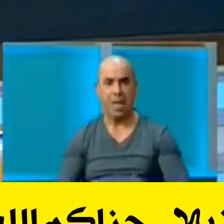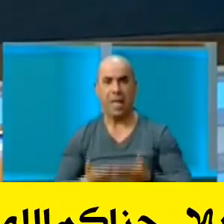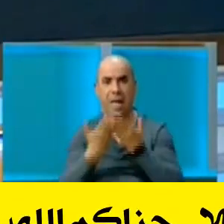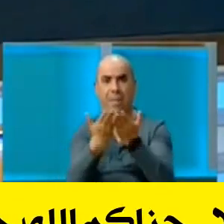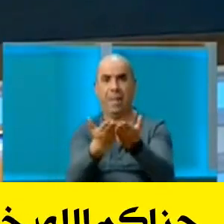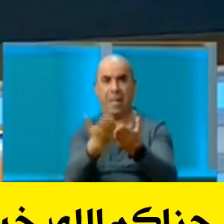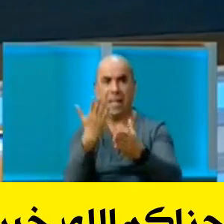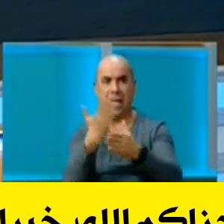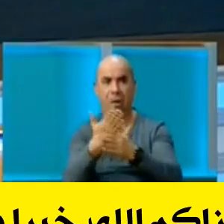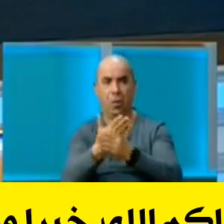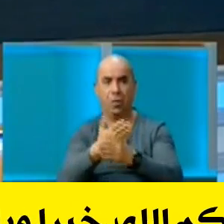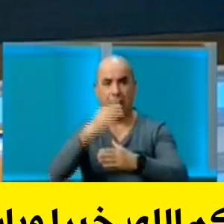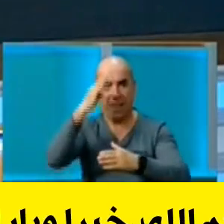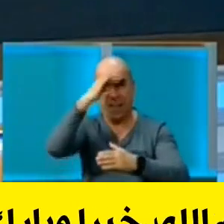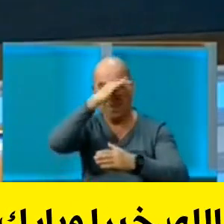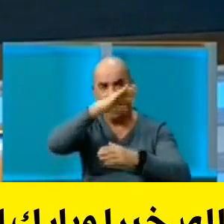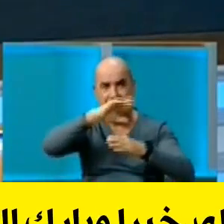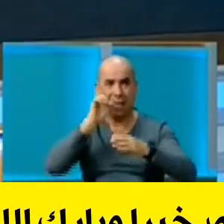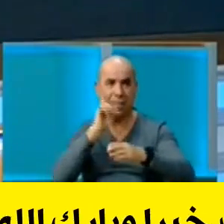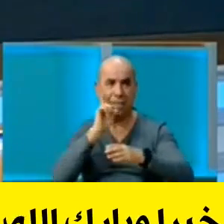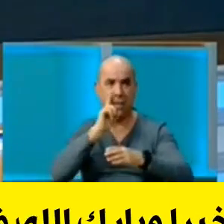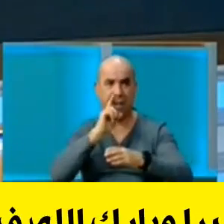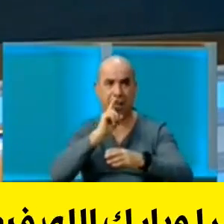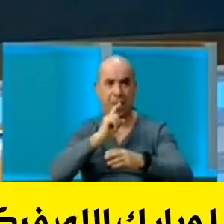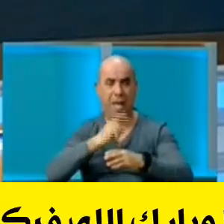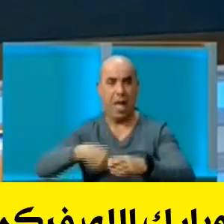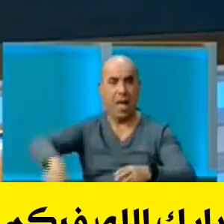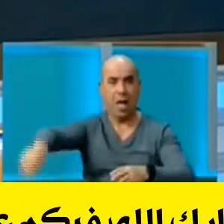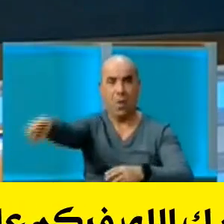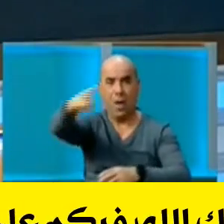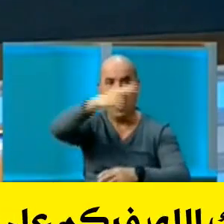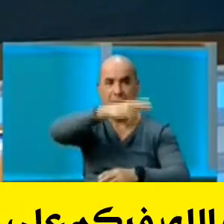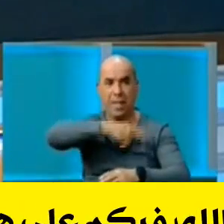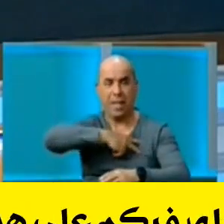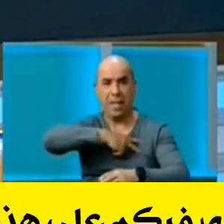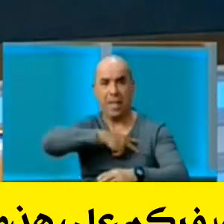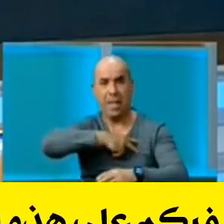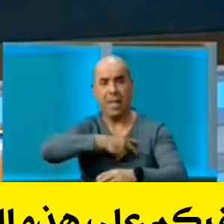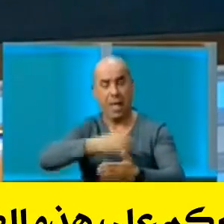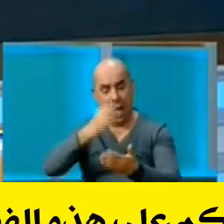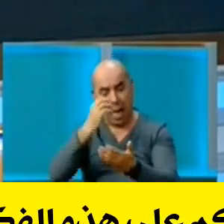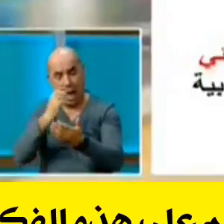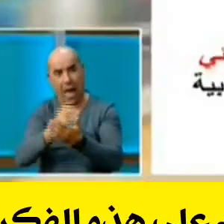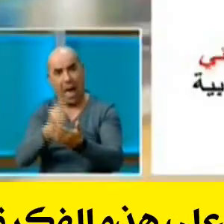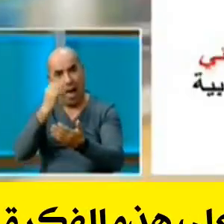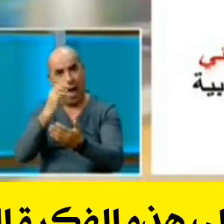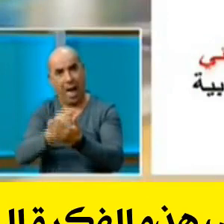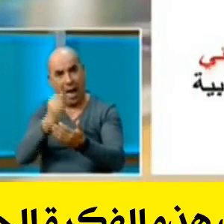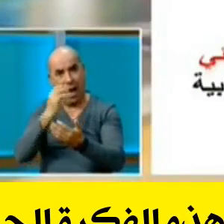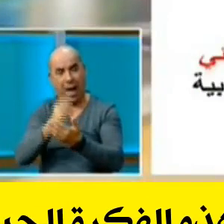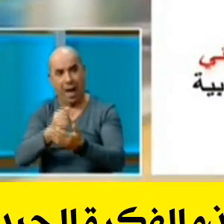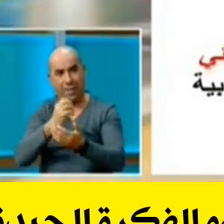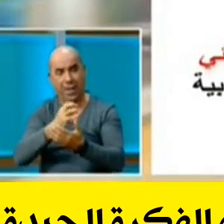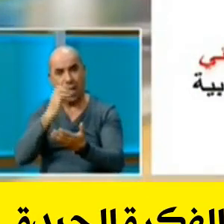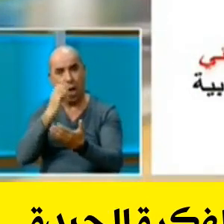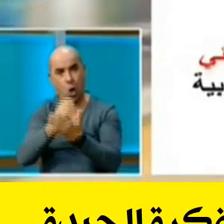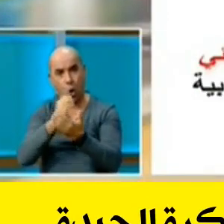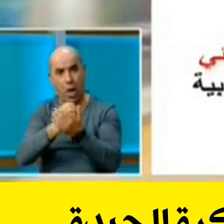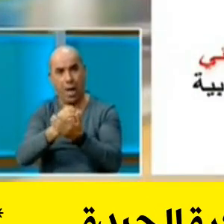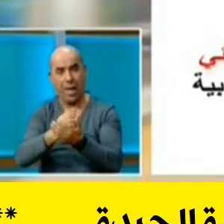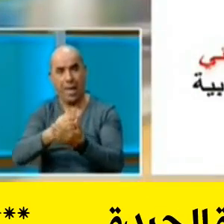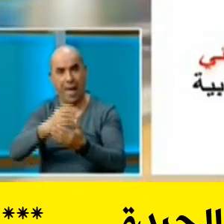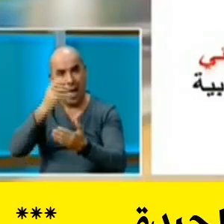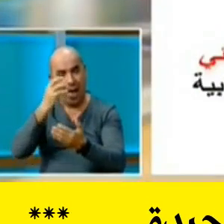المدرسة التلميذات اللواتي، لامين ثانيهما كيف هي؟ مشددة. إذن كرمت